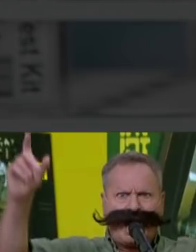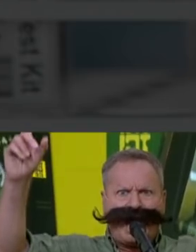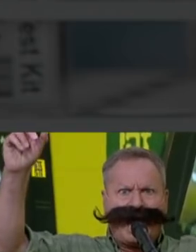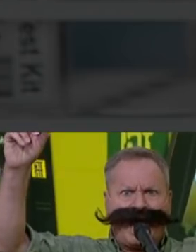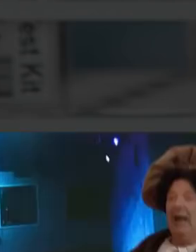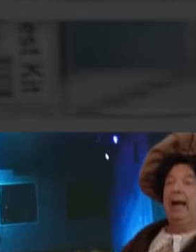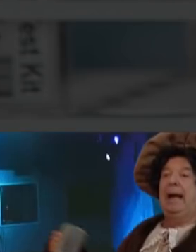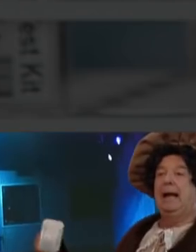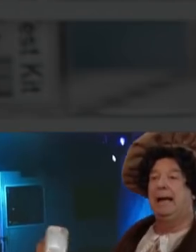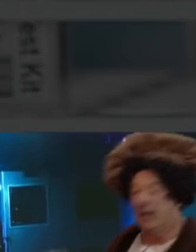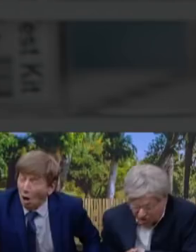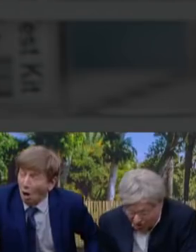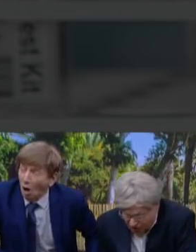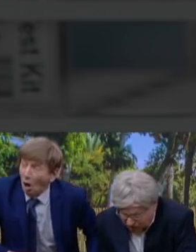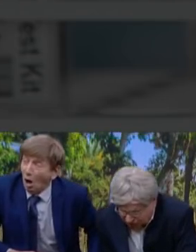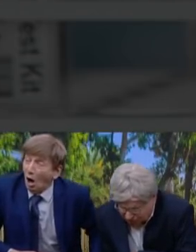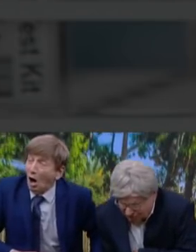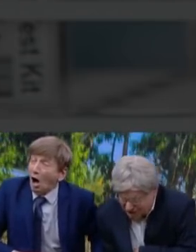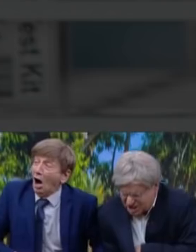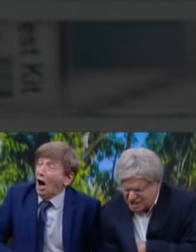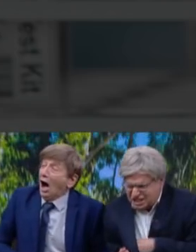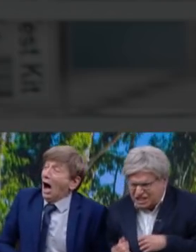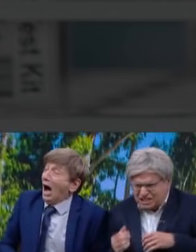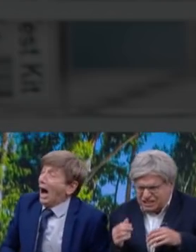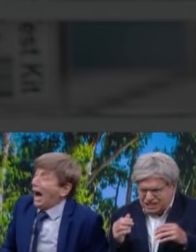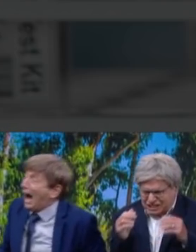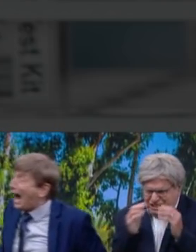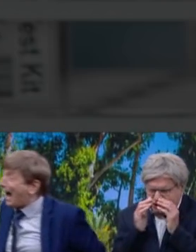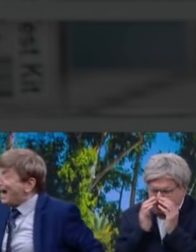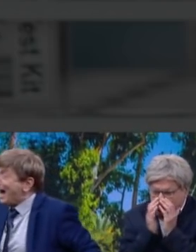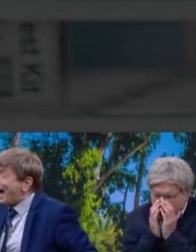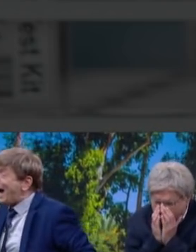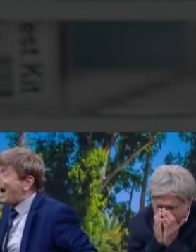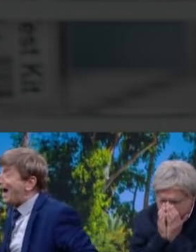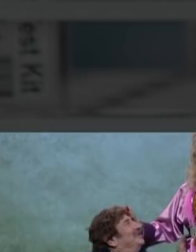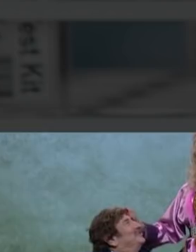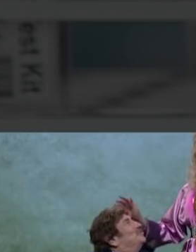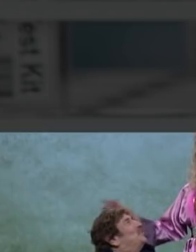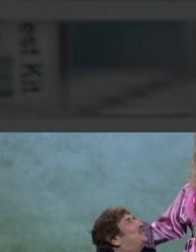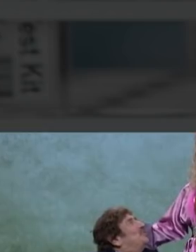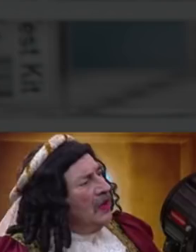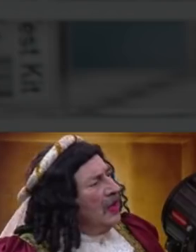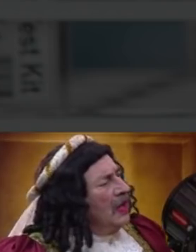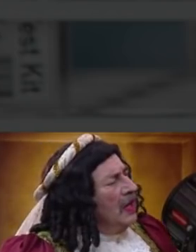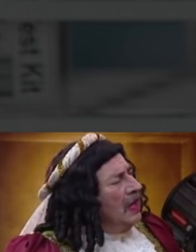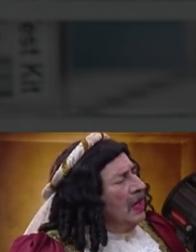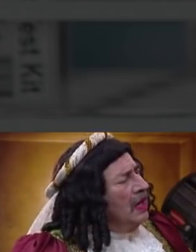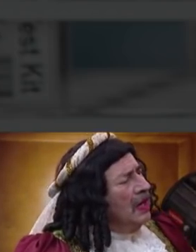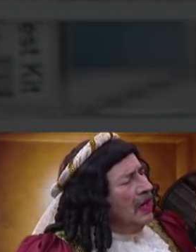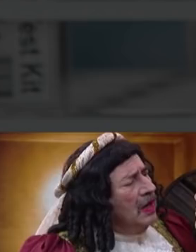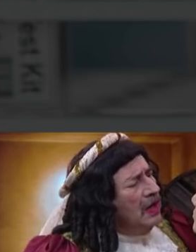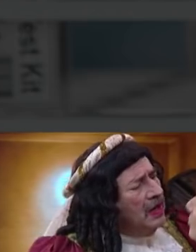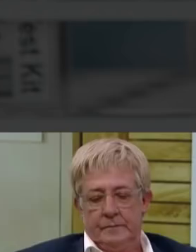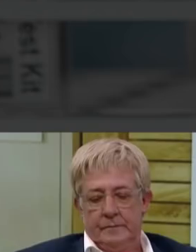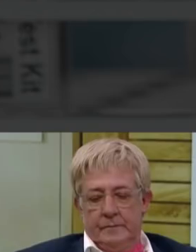כלומר חלו והחלימו. בקופת חולים לאומית התגלו 3% בכל הארץ עם נוגדנים, ובקופת חולים מאוחדת יש כבר חלוקה חשובה